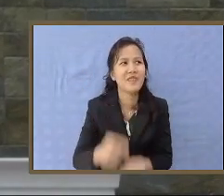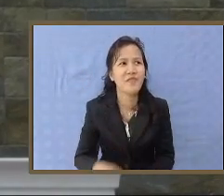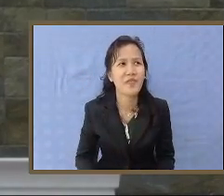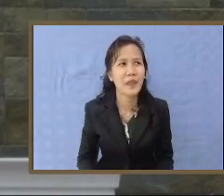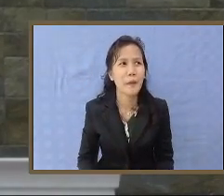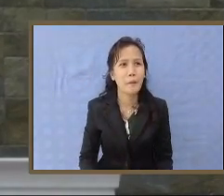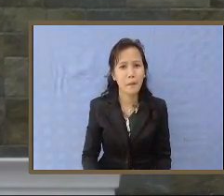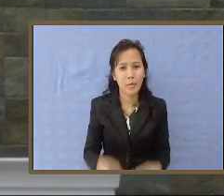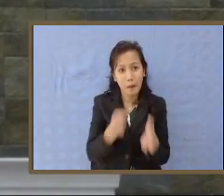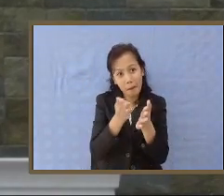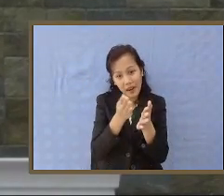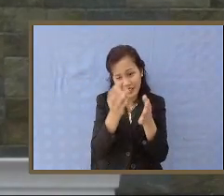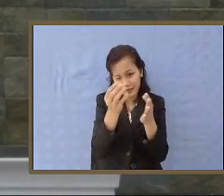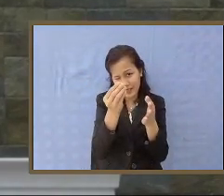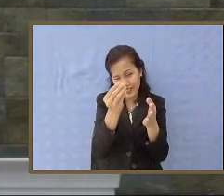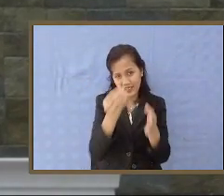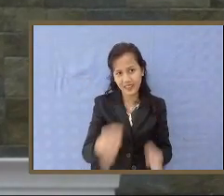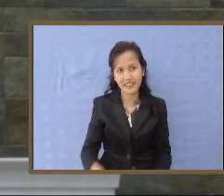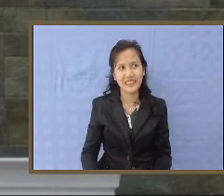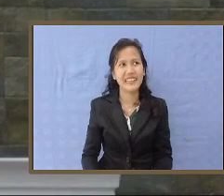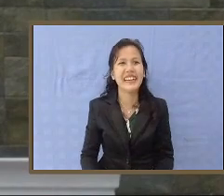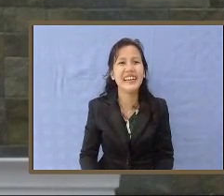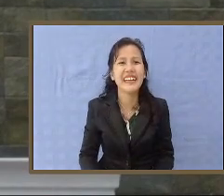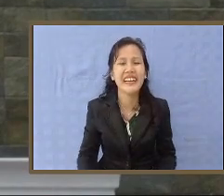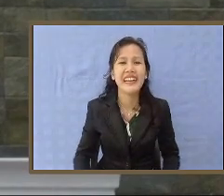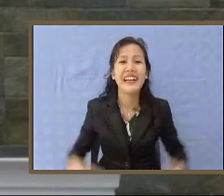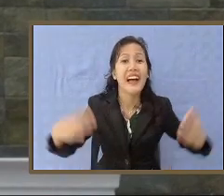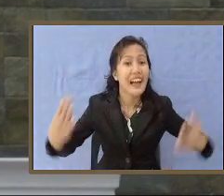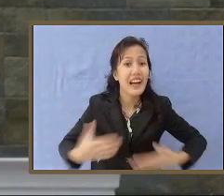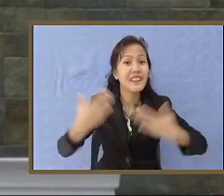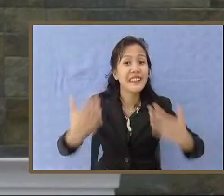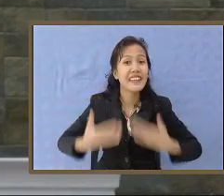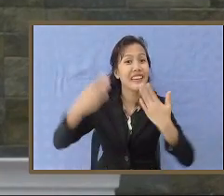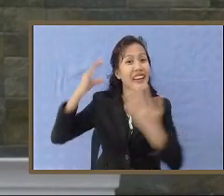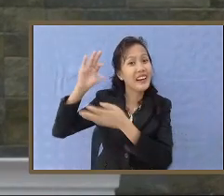na. Lalong-lalo na kung hindi ikaw bumibili. Yeah?